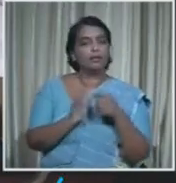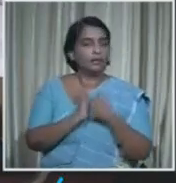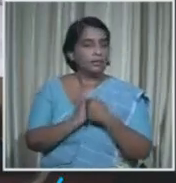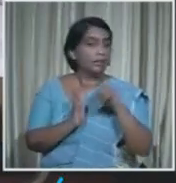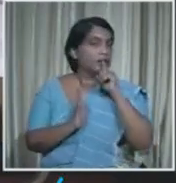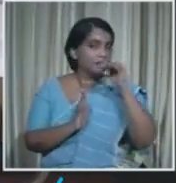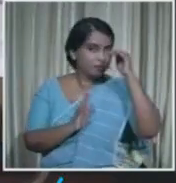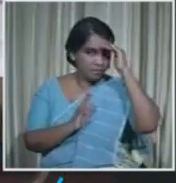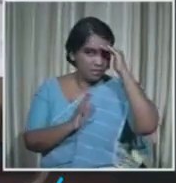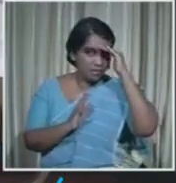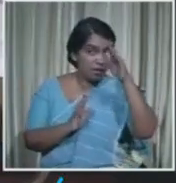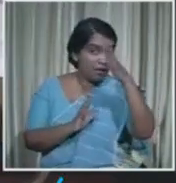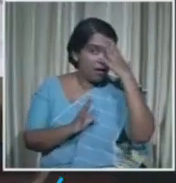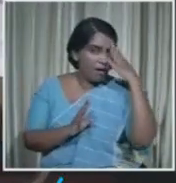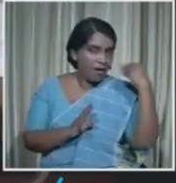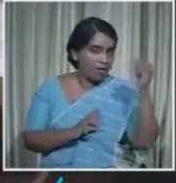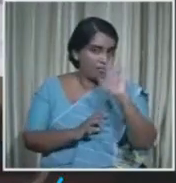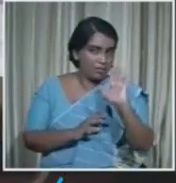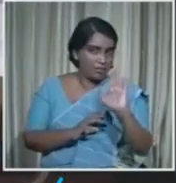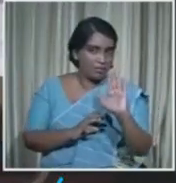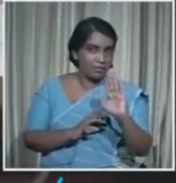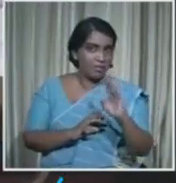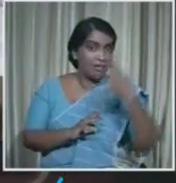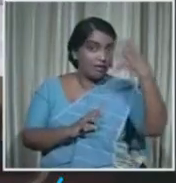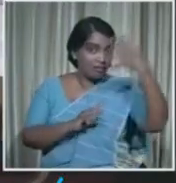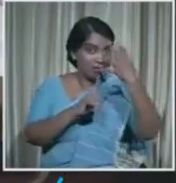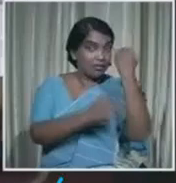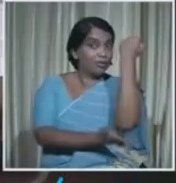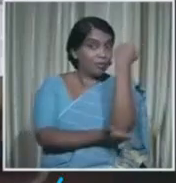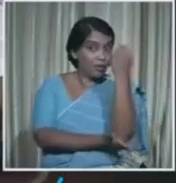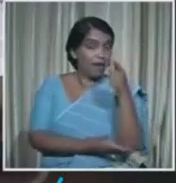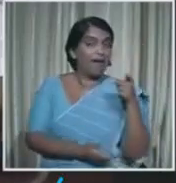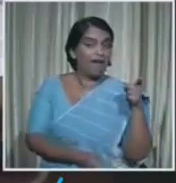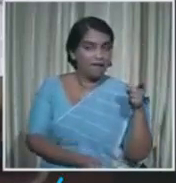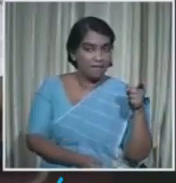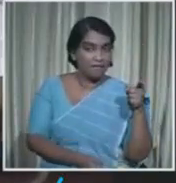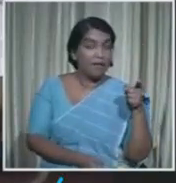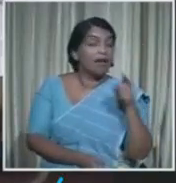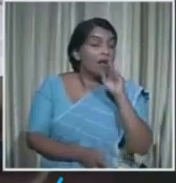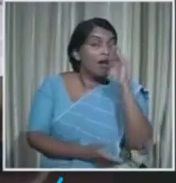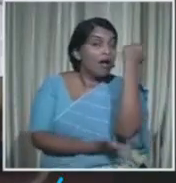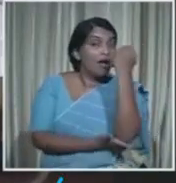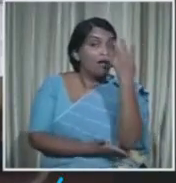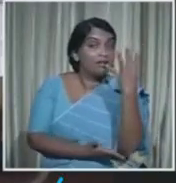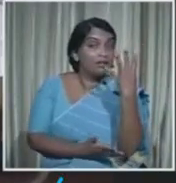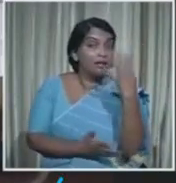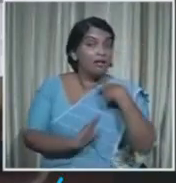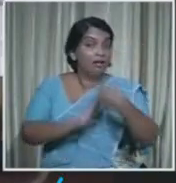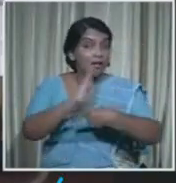කථානායකතුමනි අමතක කරන්න එපා හතරවෙනි කුළුණකුත් තියෙනවා ඒ තමයි